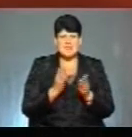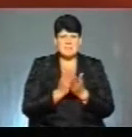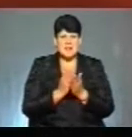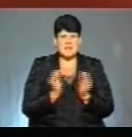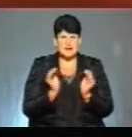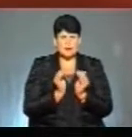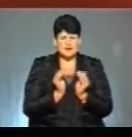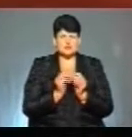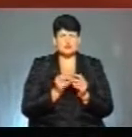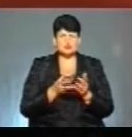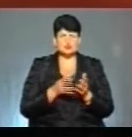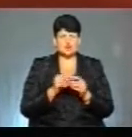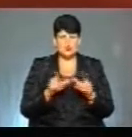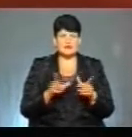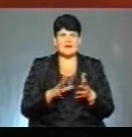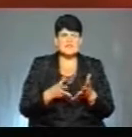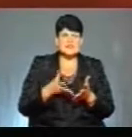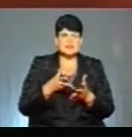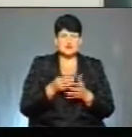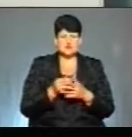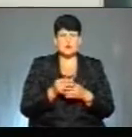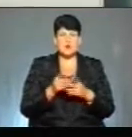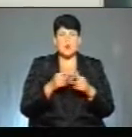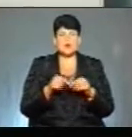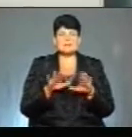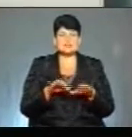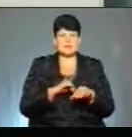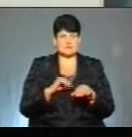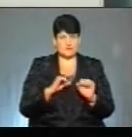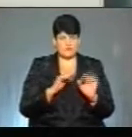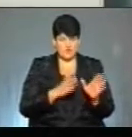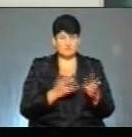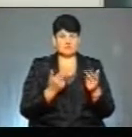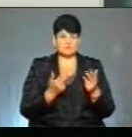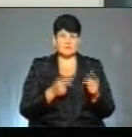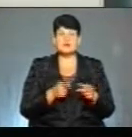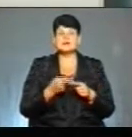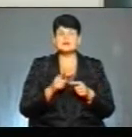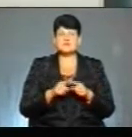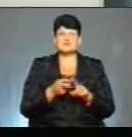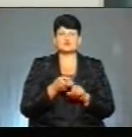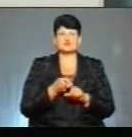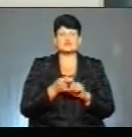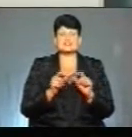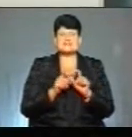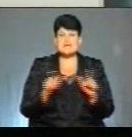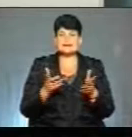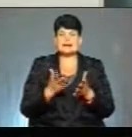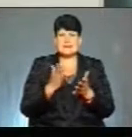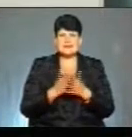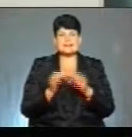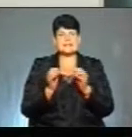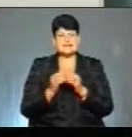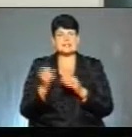малокомплектні школи, нехай фінансує орган місцевого самоврядування. Так, звичайно. Але разом з тим, це і стосується закладів, де є